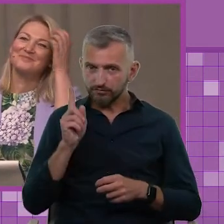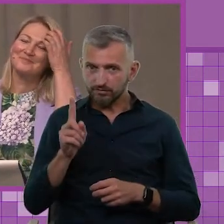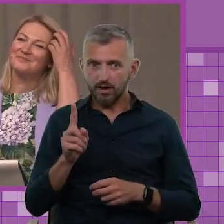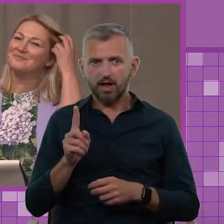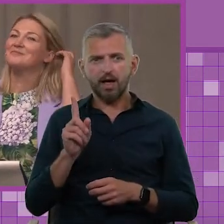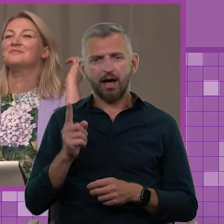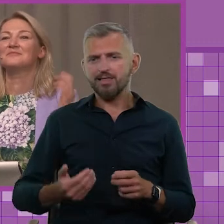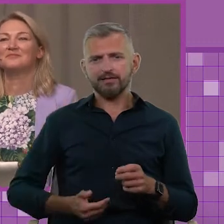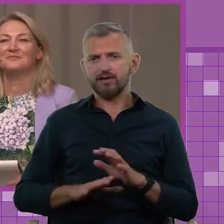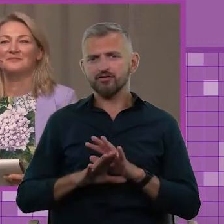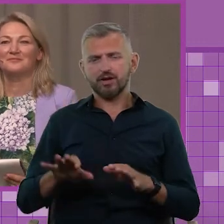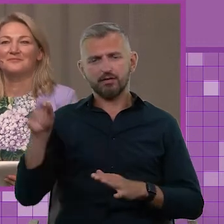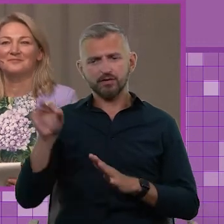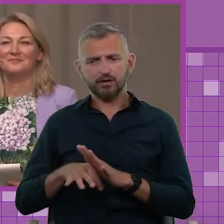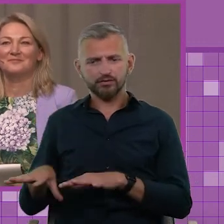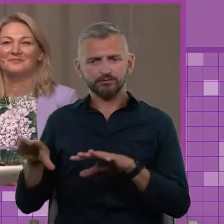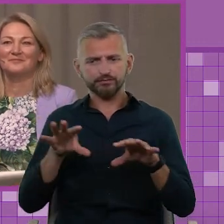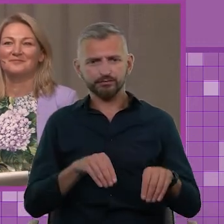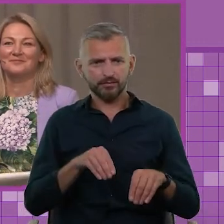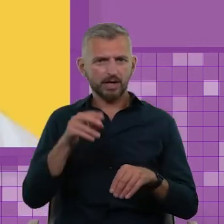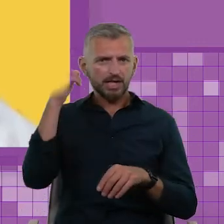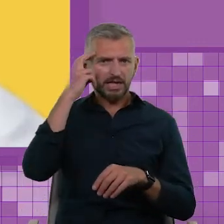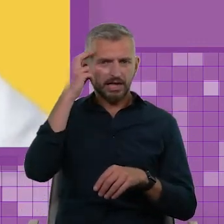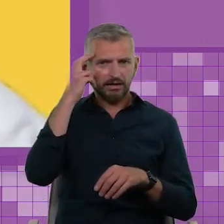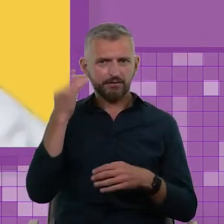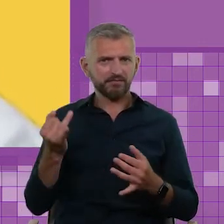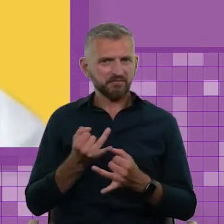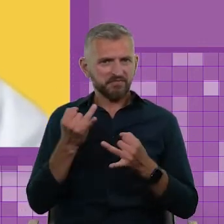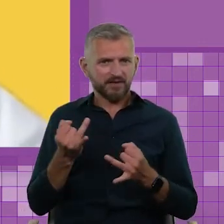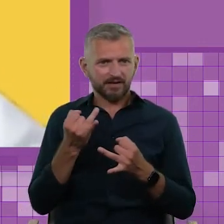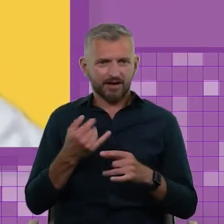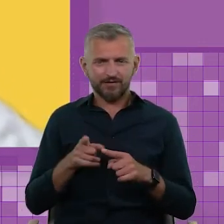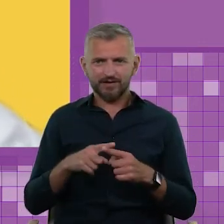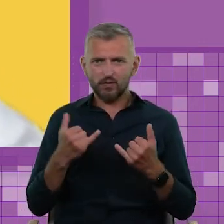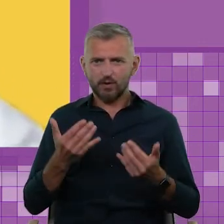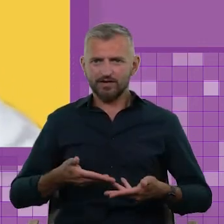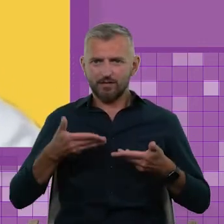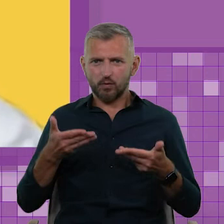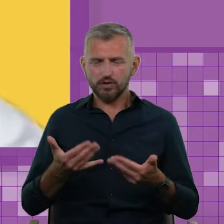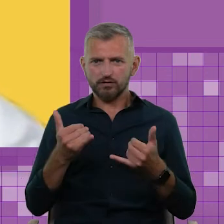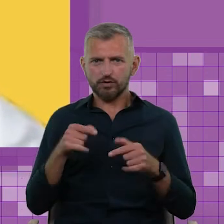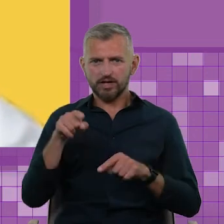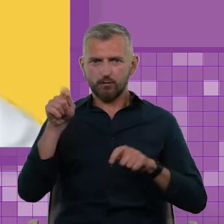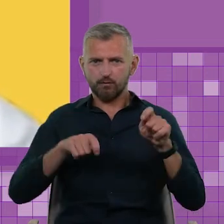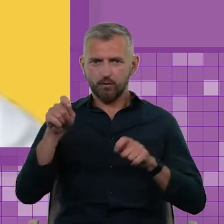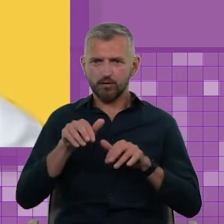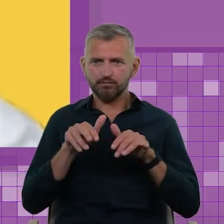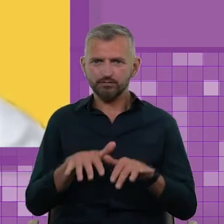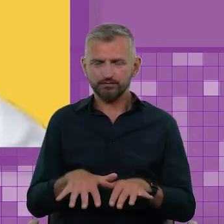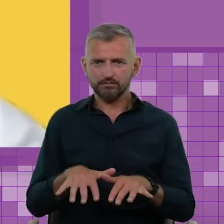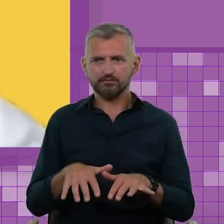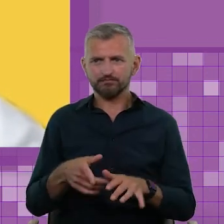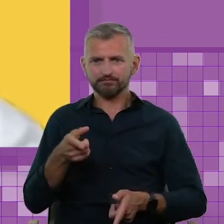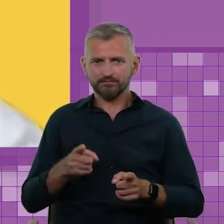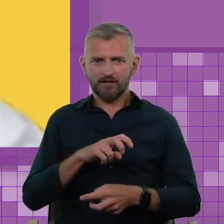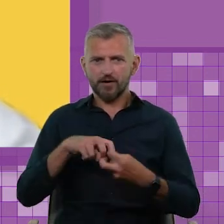не жила, бо зараз приїхала в Київ. Цікаво, що сьогодні запрошення. І сьогодні цей форум проходить саме фізично в